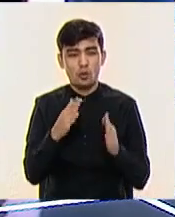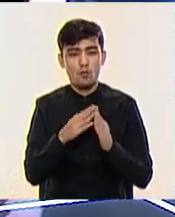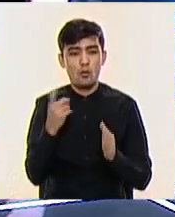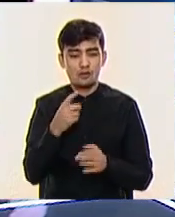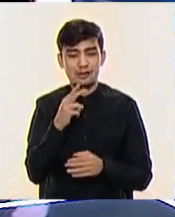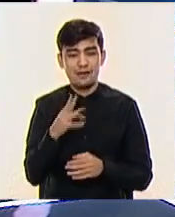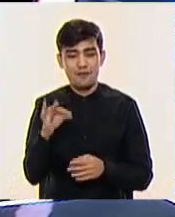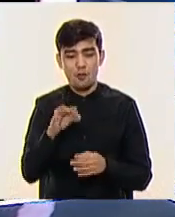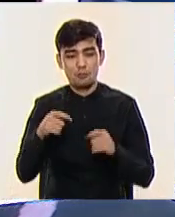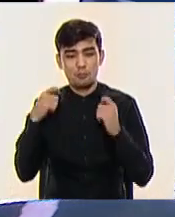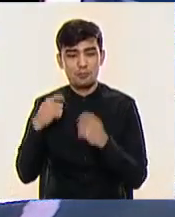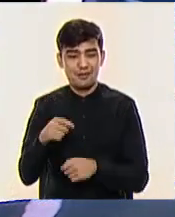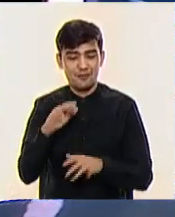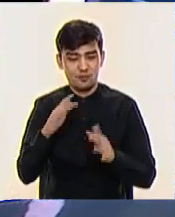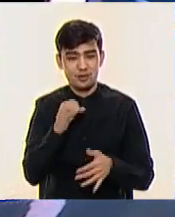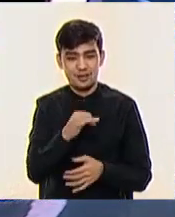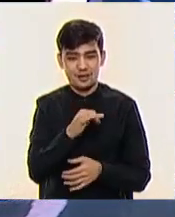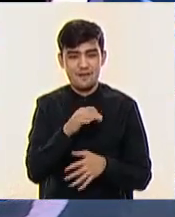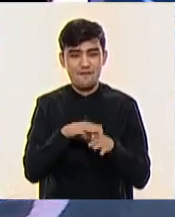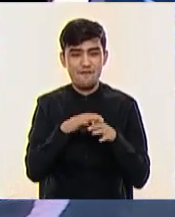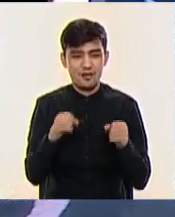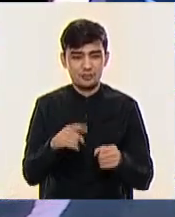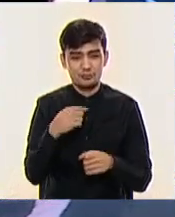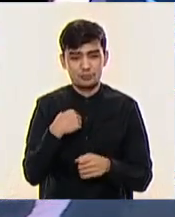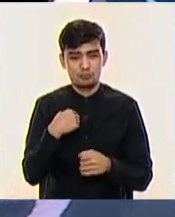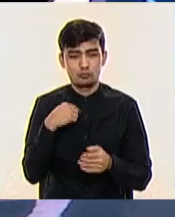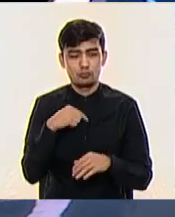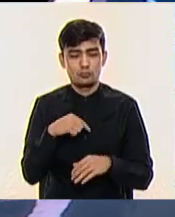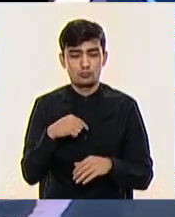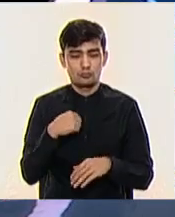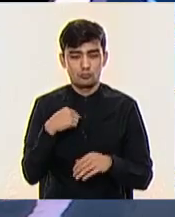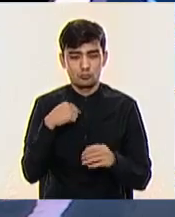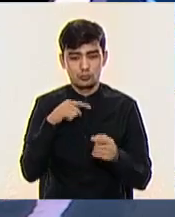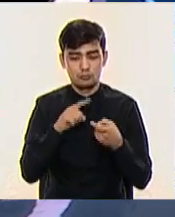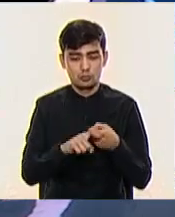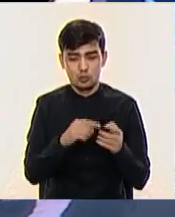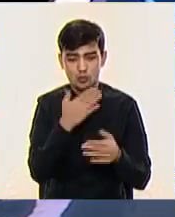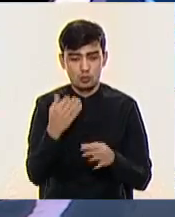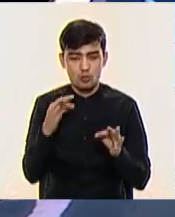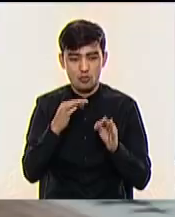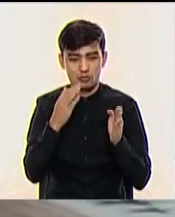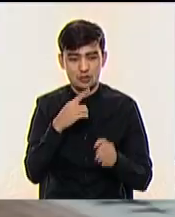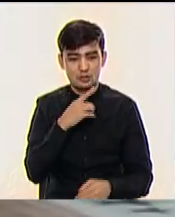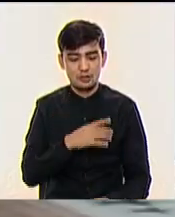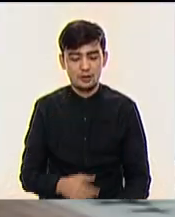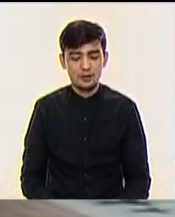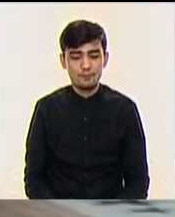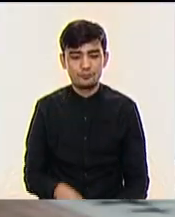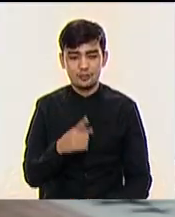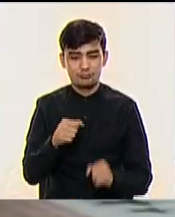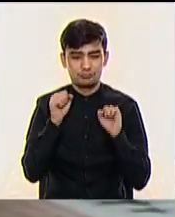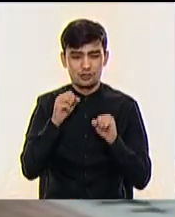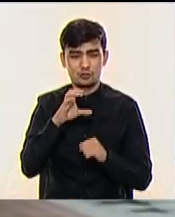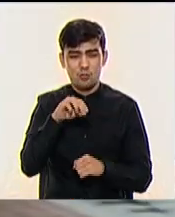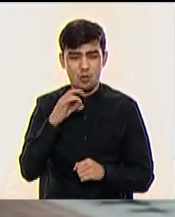ол пәтерді сатып жіберсе, жергілікті билік бұған қатысымы жоқ деп аттонын ала қашыпты. Бұл ауыр атлетикадан спорт